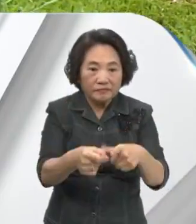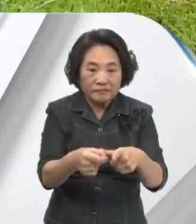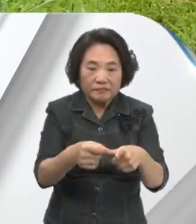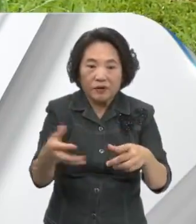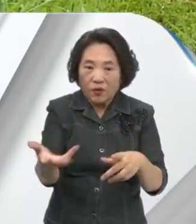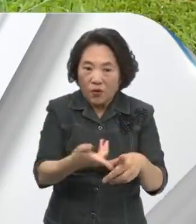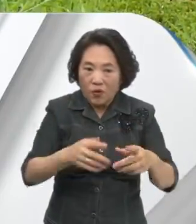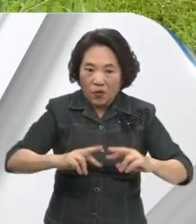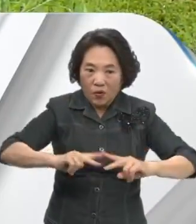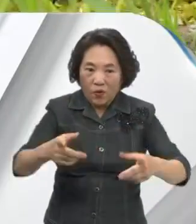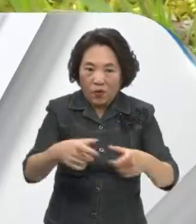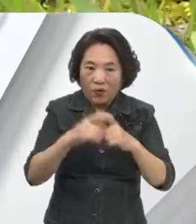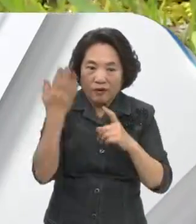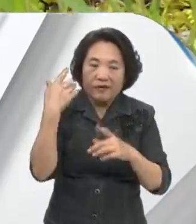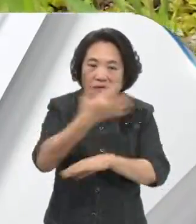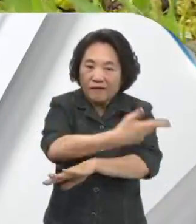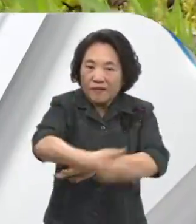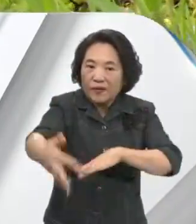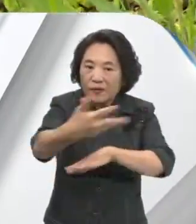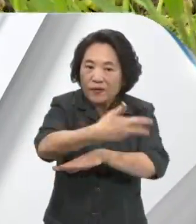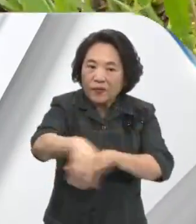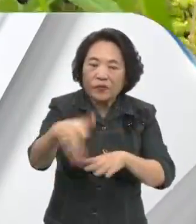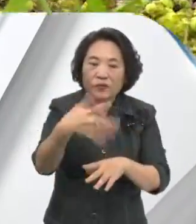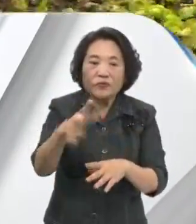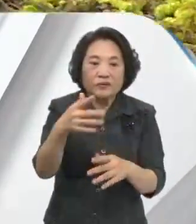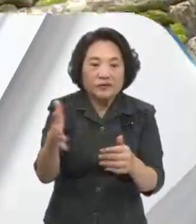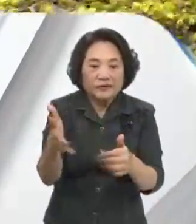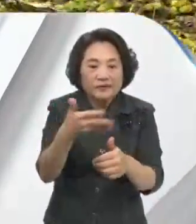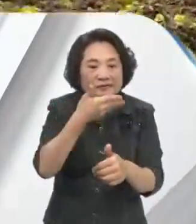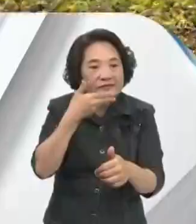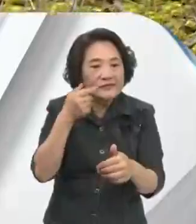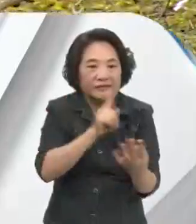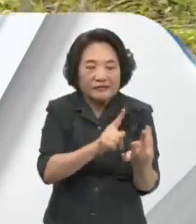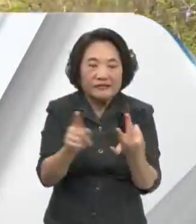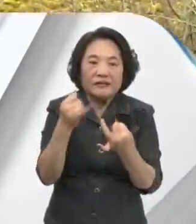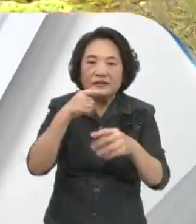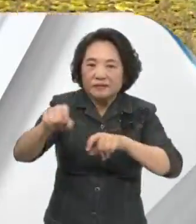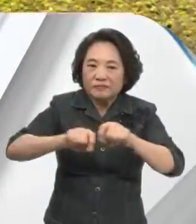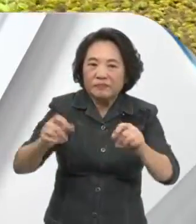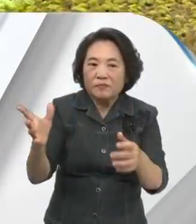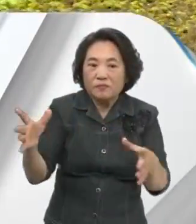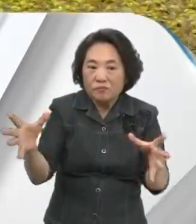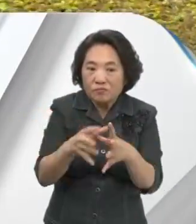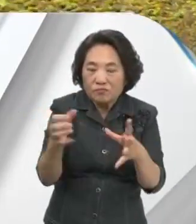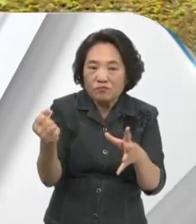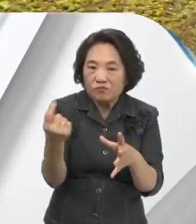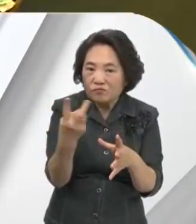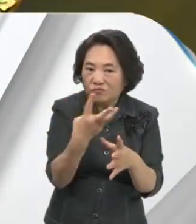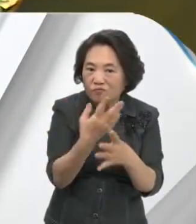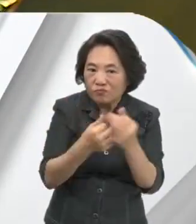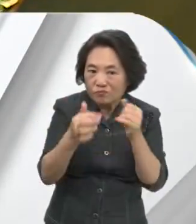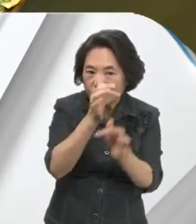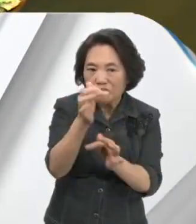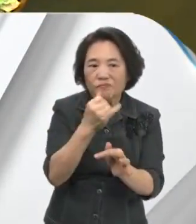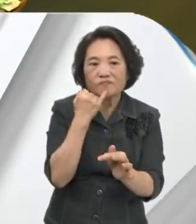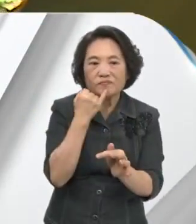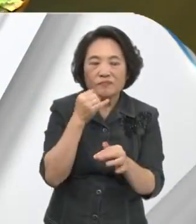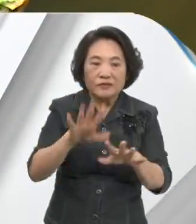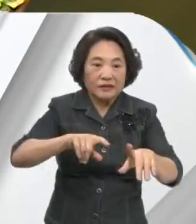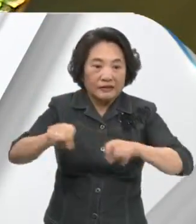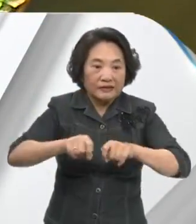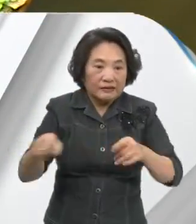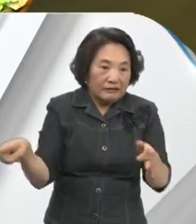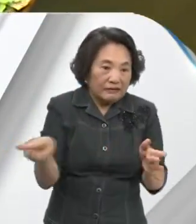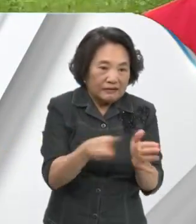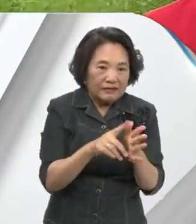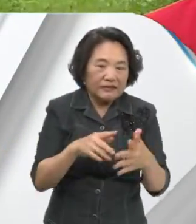复以后，还有嘅灌溉水准同水利运作，未有强化规划，展开完整嘅计划。 呢个计划长期来